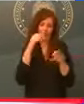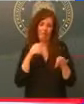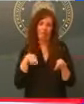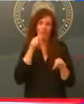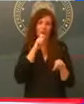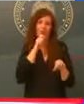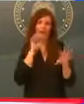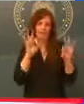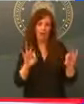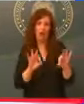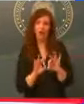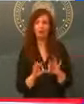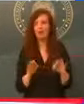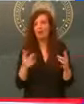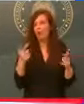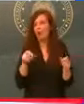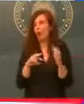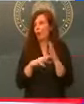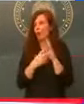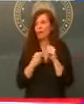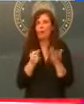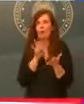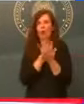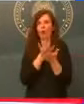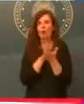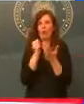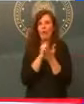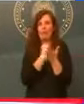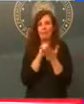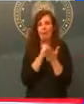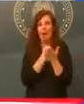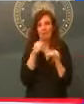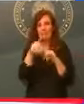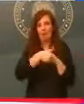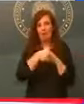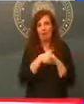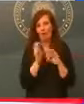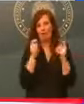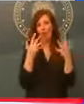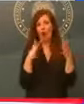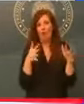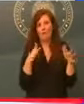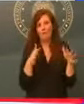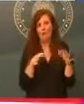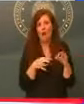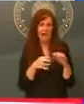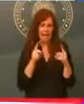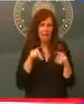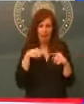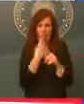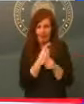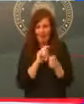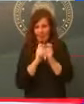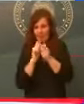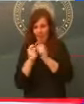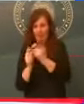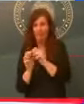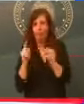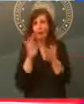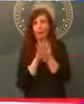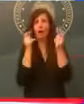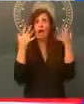quando viene pubblicata una bozza dopo un po' che poi peraltro verrà cambiata ancora fino all'approvazione ci